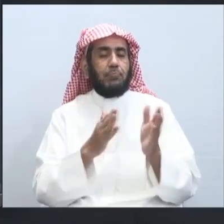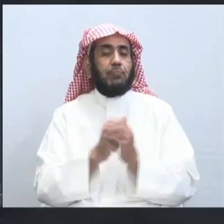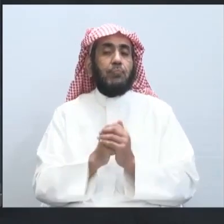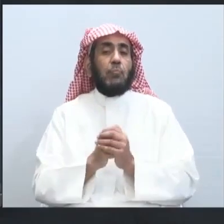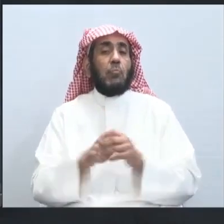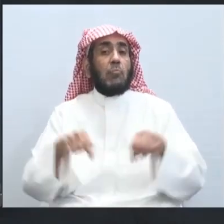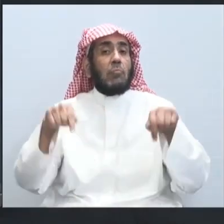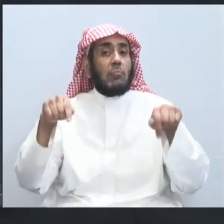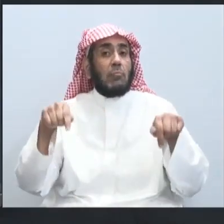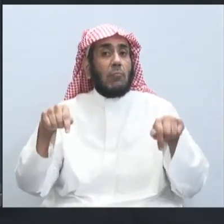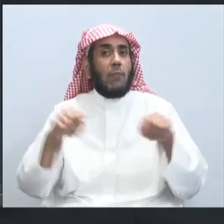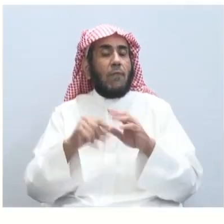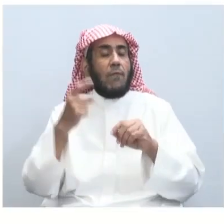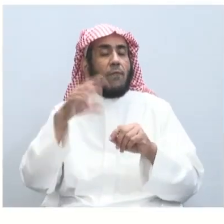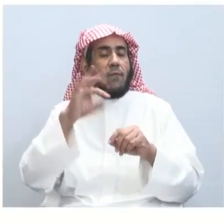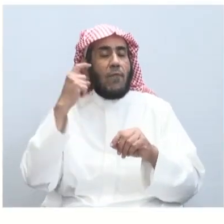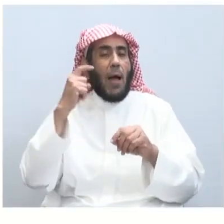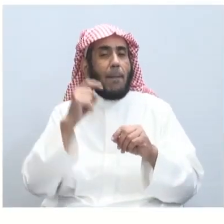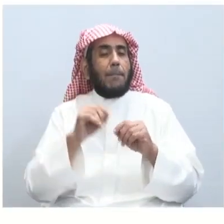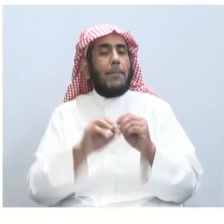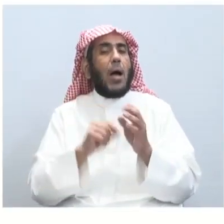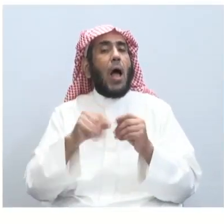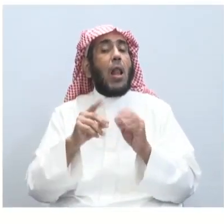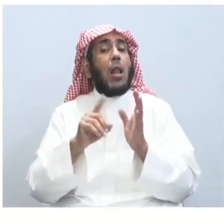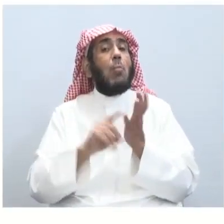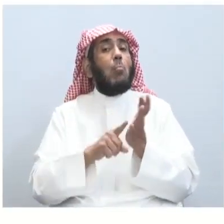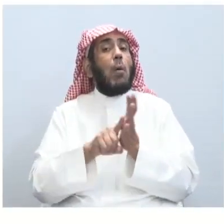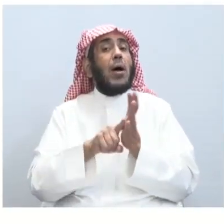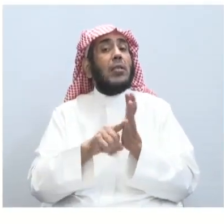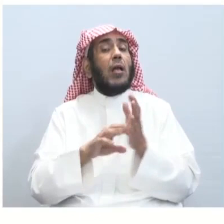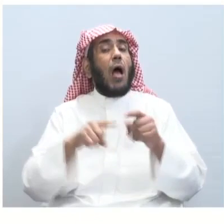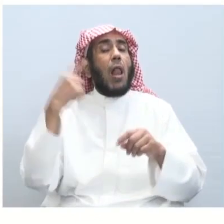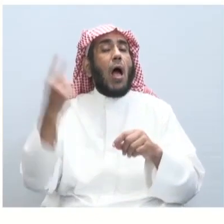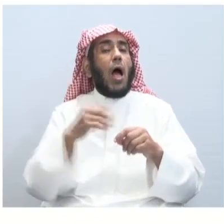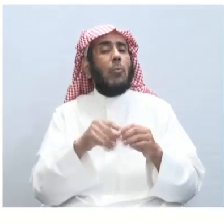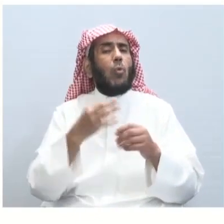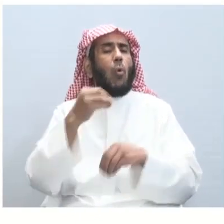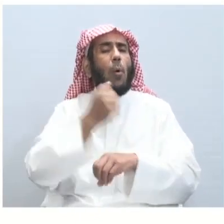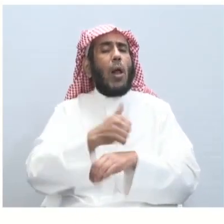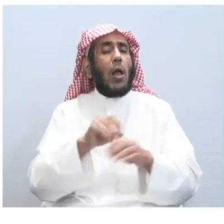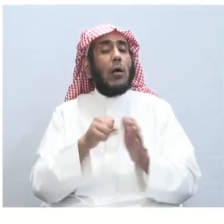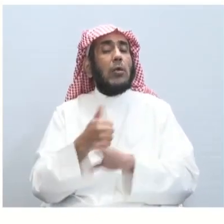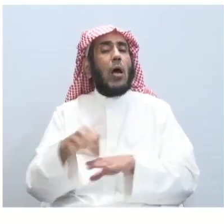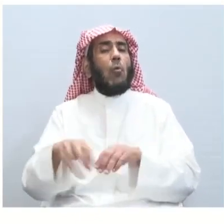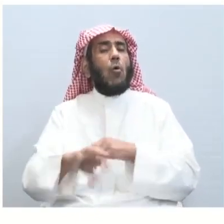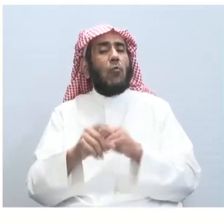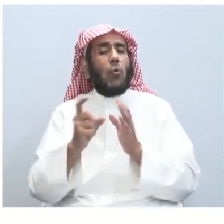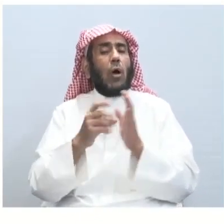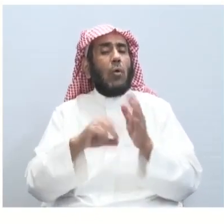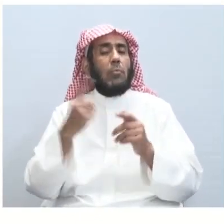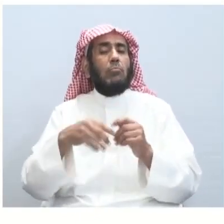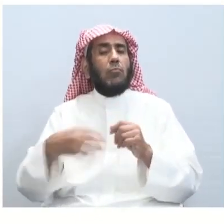هنا فهم المبادئ العامه التي تقوم عليها اقسام وفروع القانون المختلفه هذا